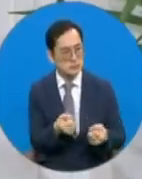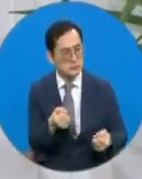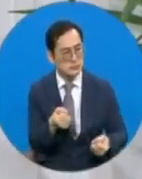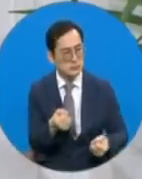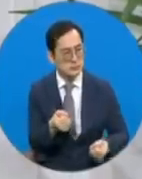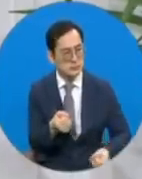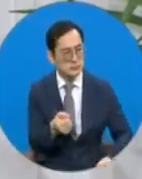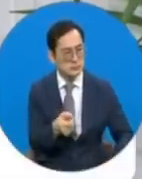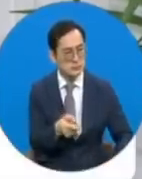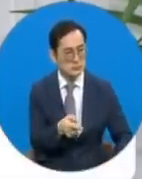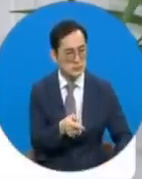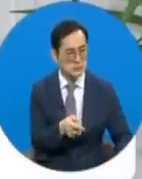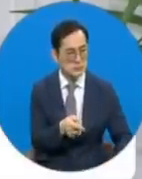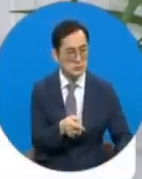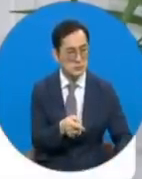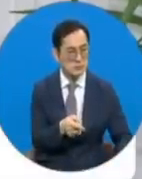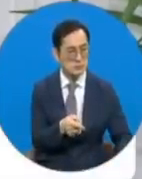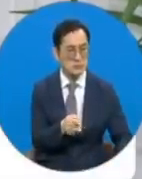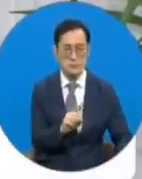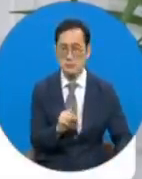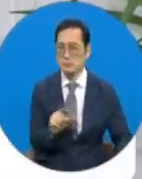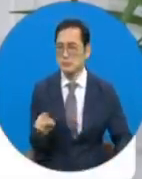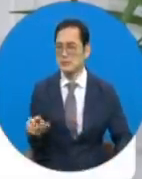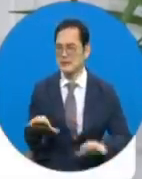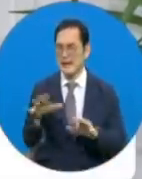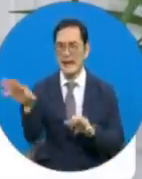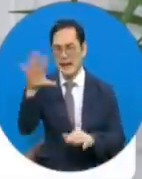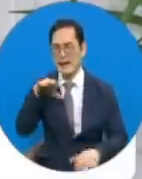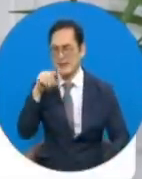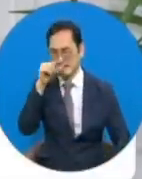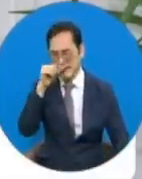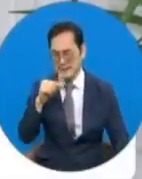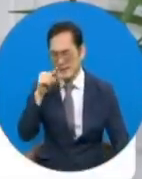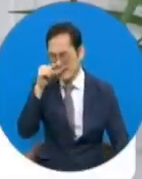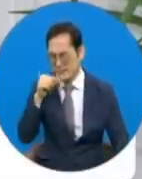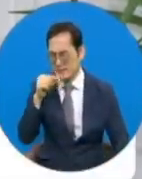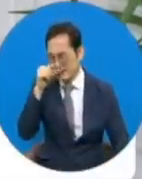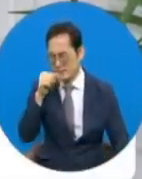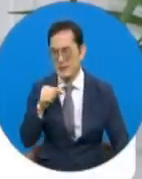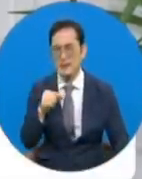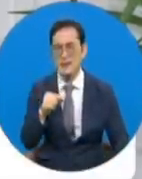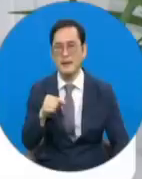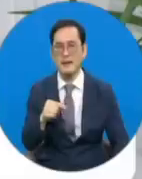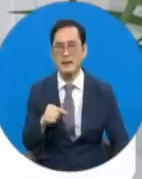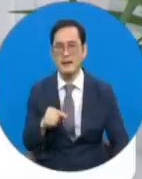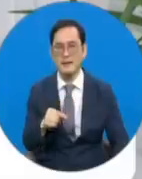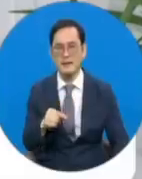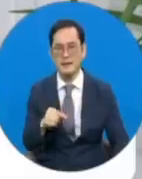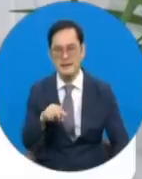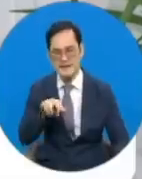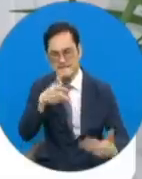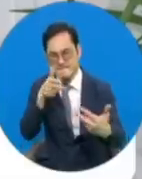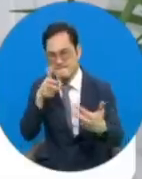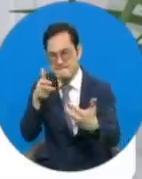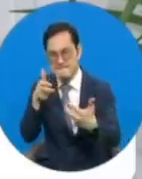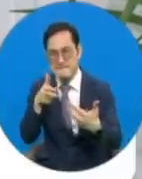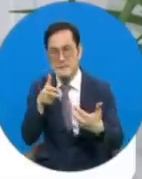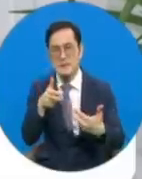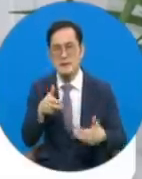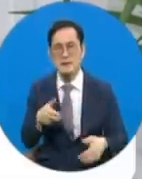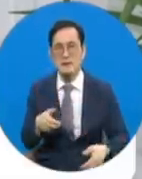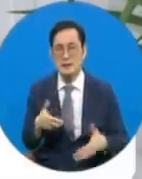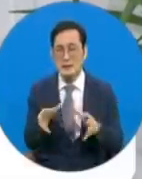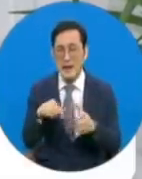좀 날카롭게 지금 다들 예민해져 있는 상황이다 이렇게 보면 될 것 같습니다. 당 안팎으로 굉장히 많은